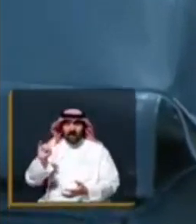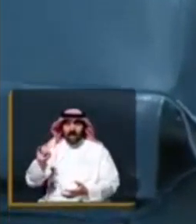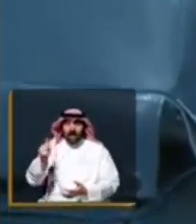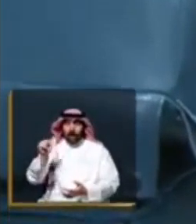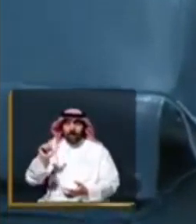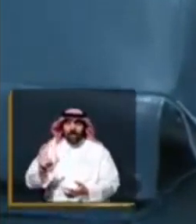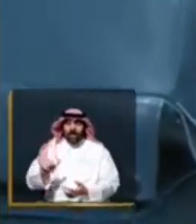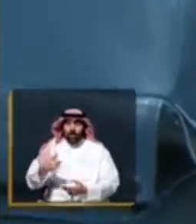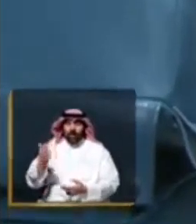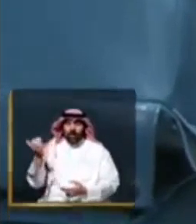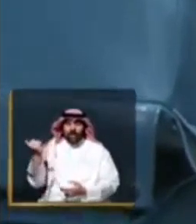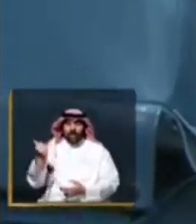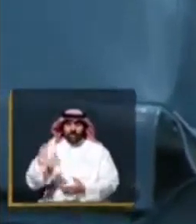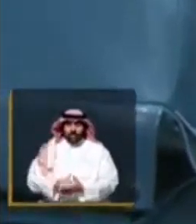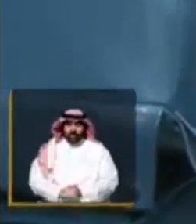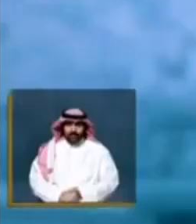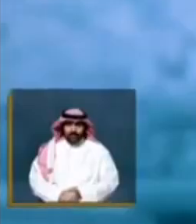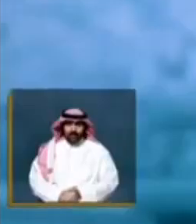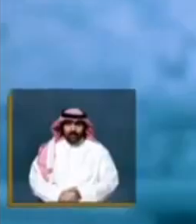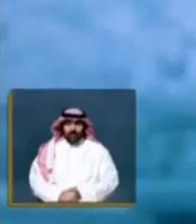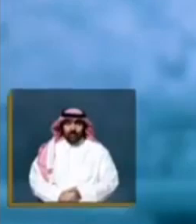الشبرمي، بريدة.